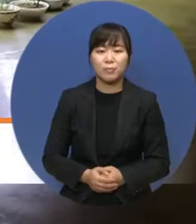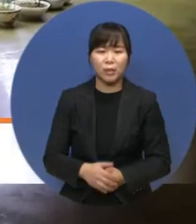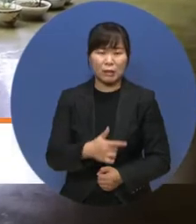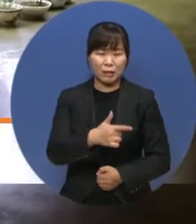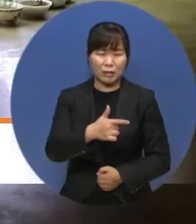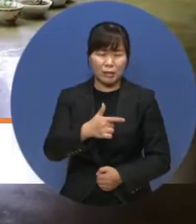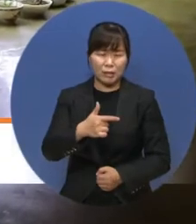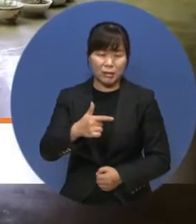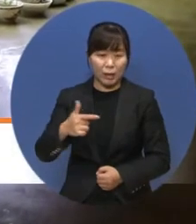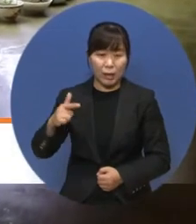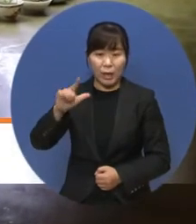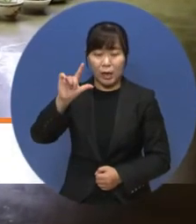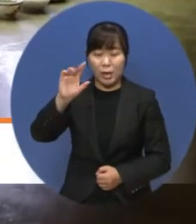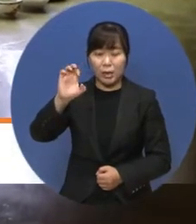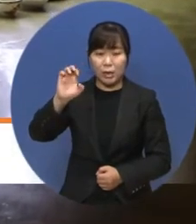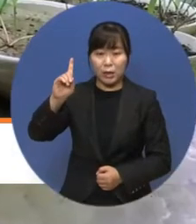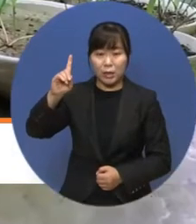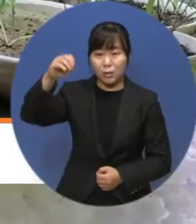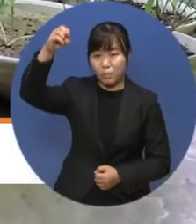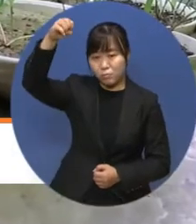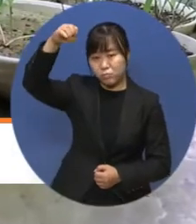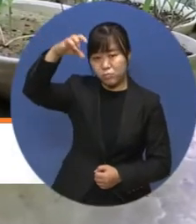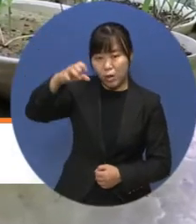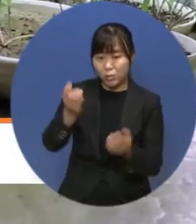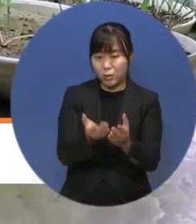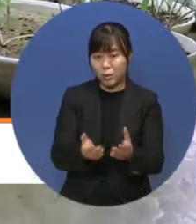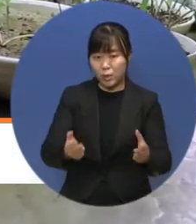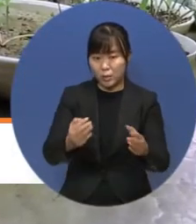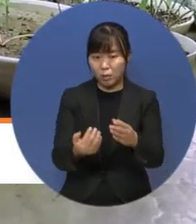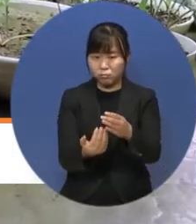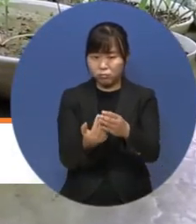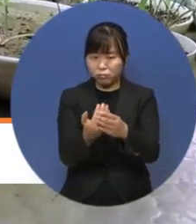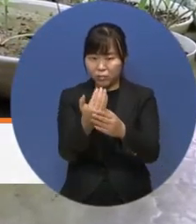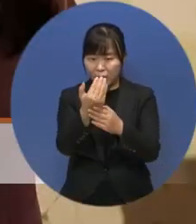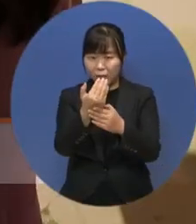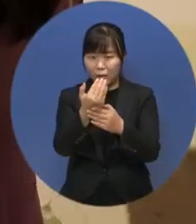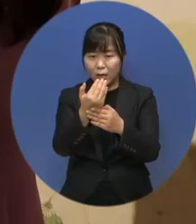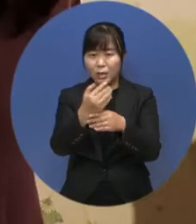커다란 LED 조명 아래로 그릇에 담겨 자라고 있는 야생화.